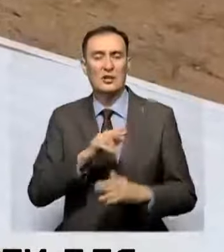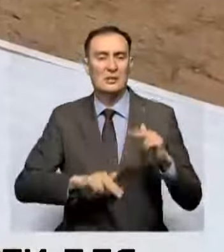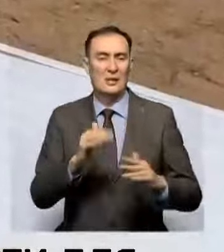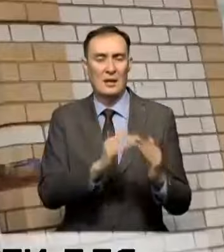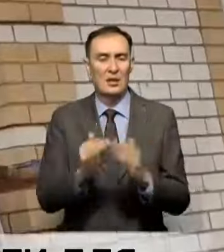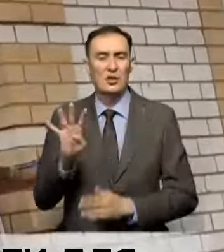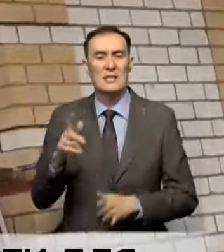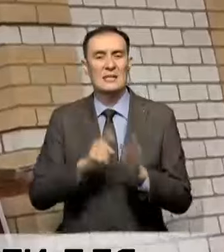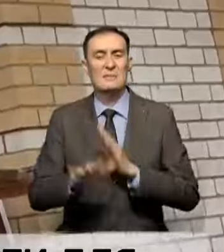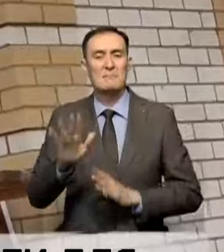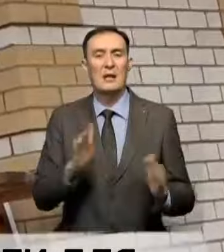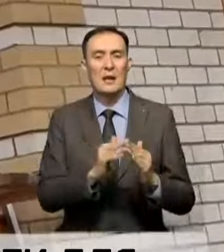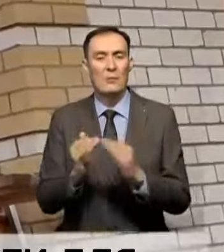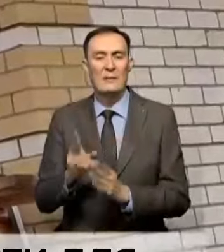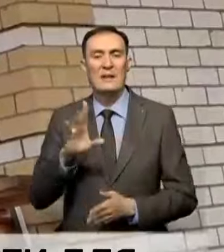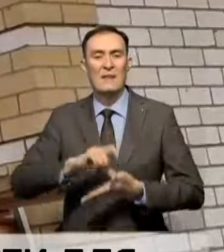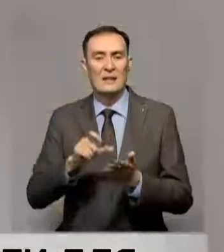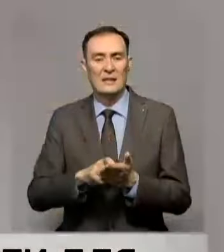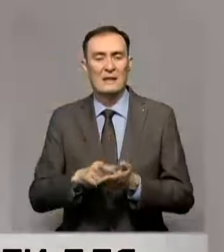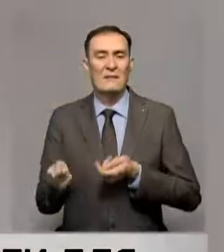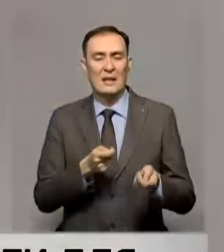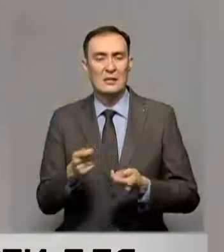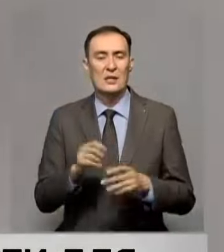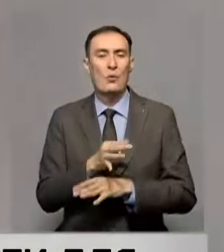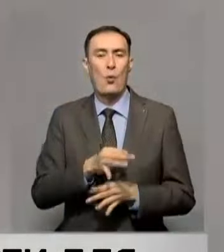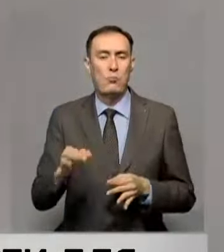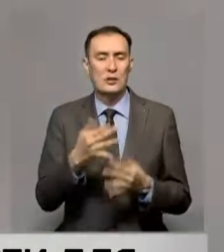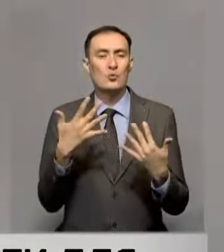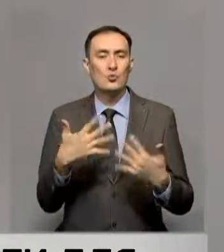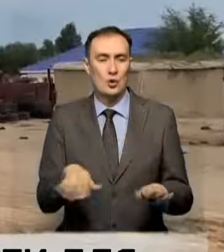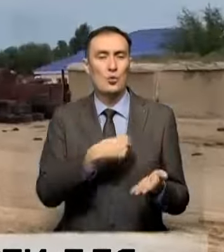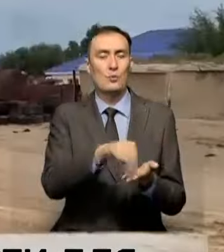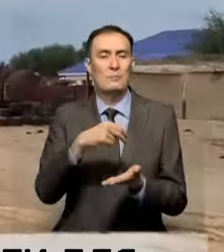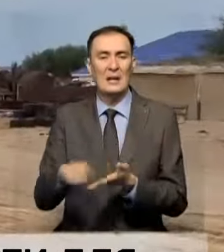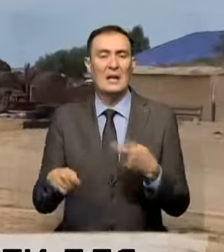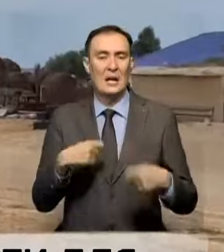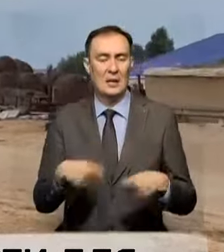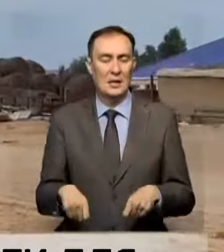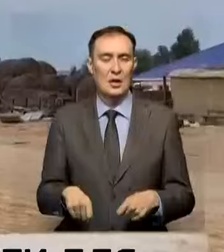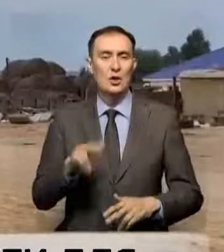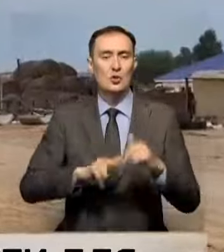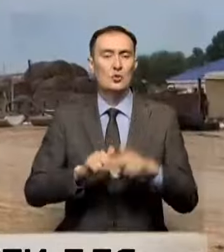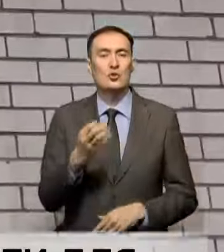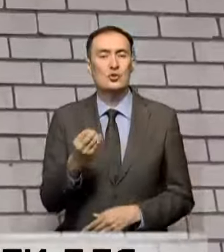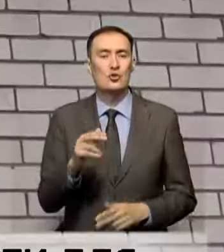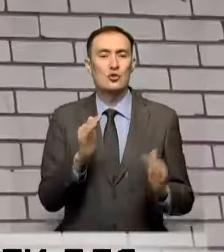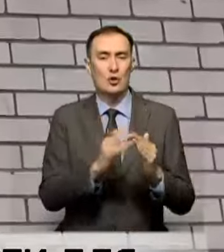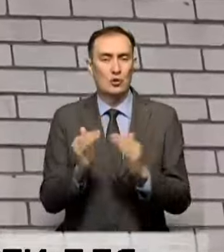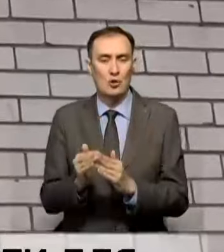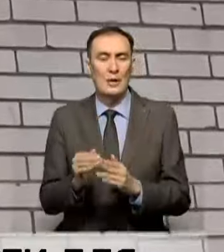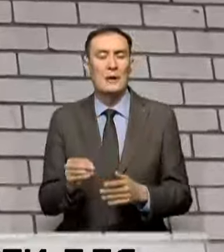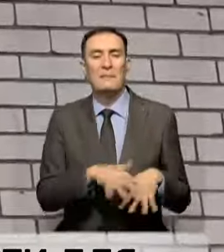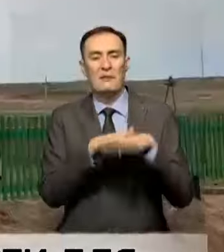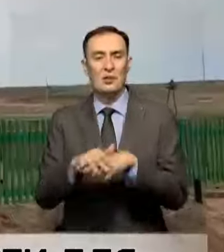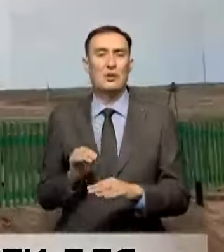строений. 475 домов и квартир власти региона уже купили на вторичном рынке. Строится еще жилье.